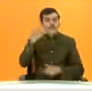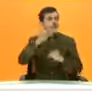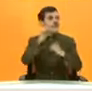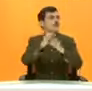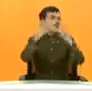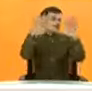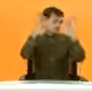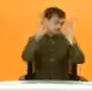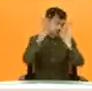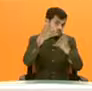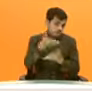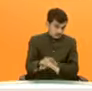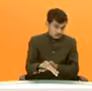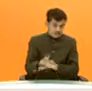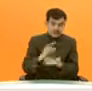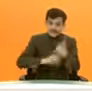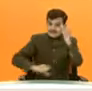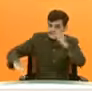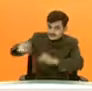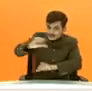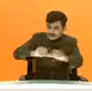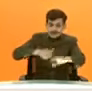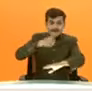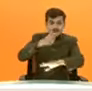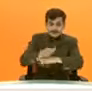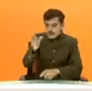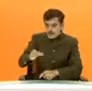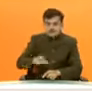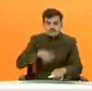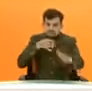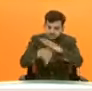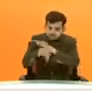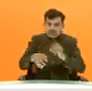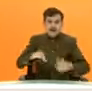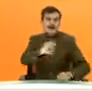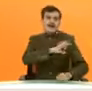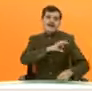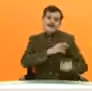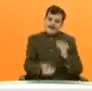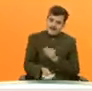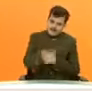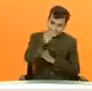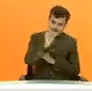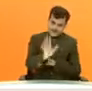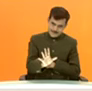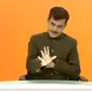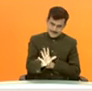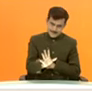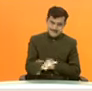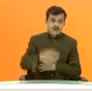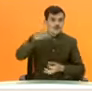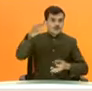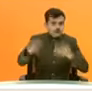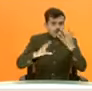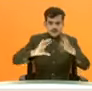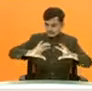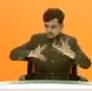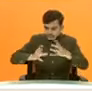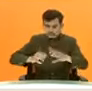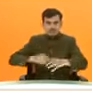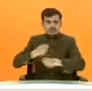है। इस साइंस सेंटर में जाना बच्चों को खूब पसंद आ रहा है। वे अब नई नई मशीनें बनाने